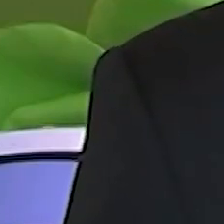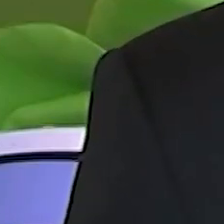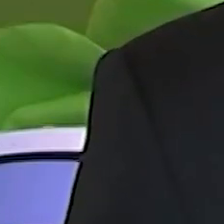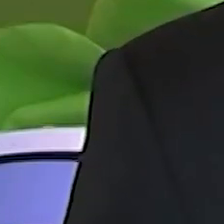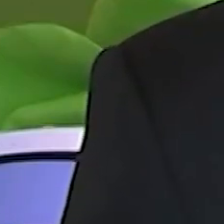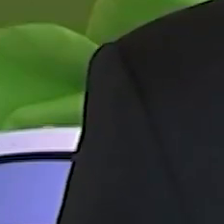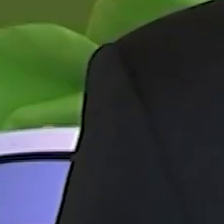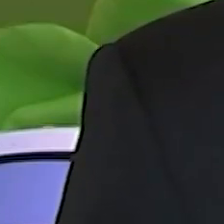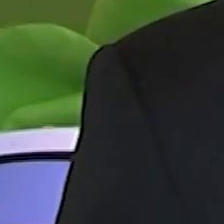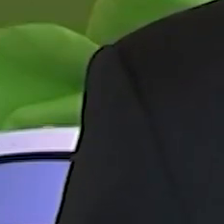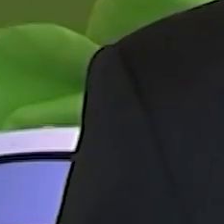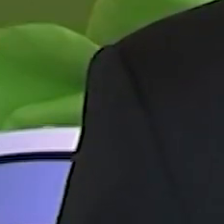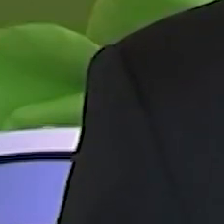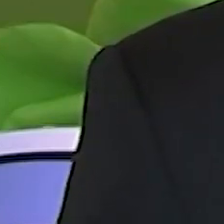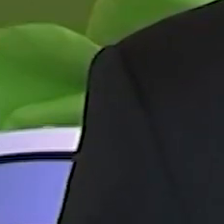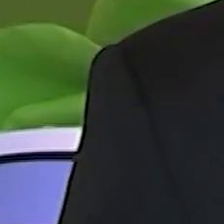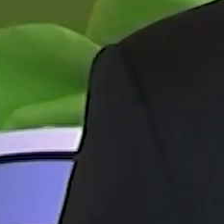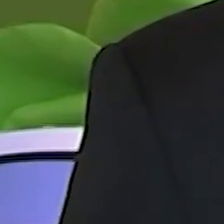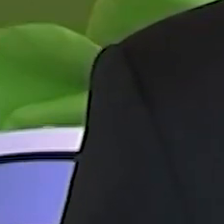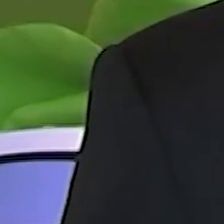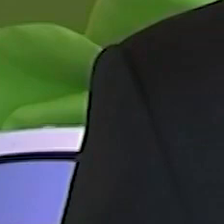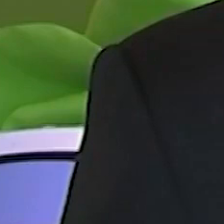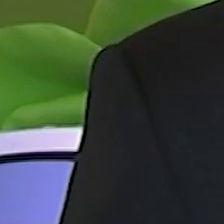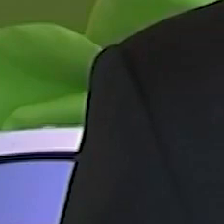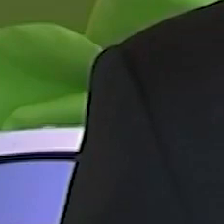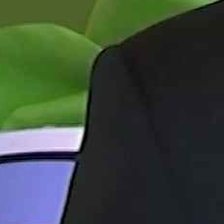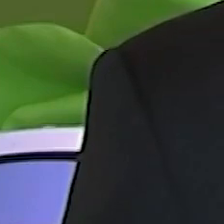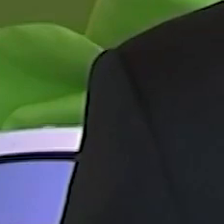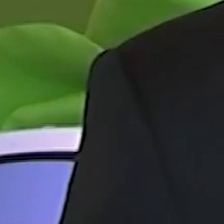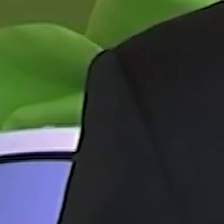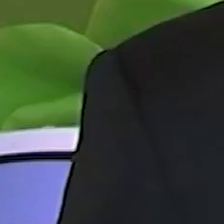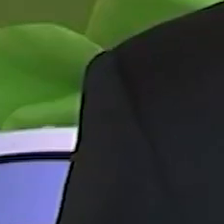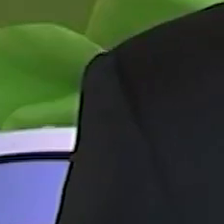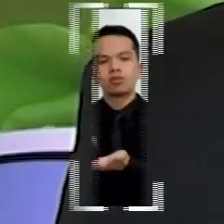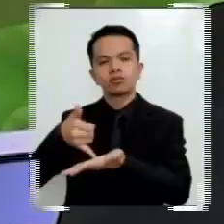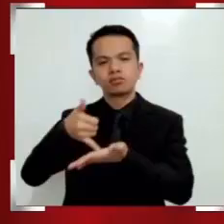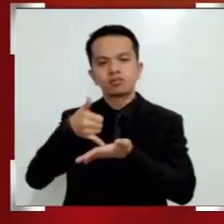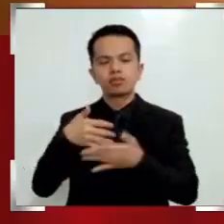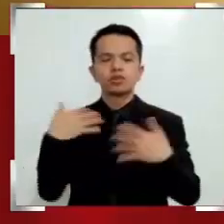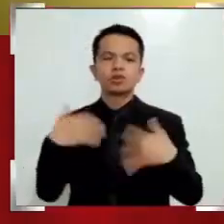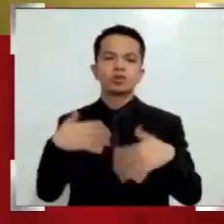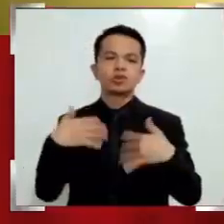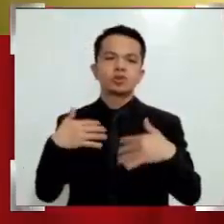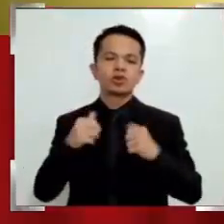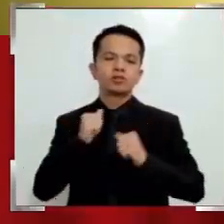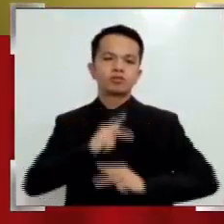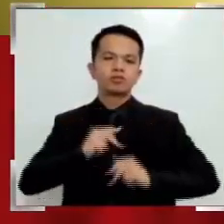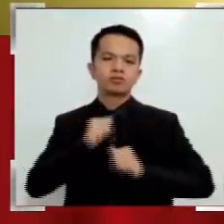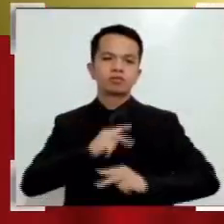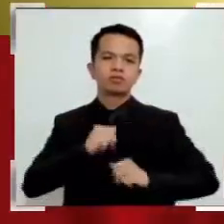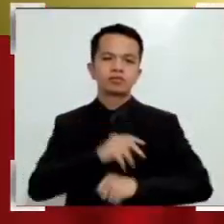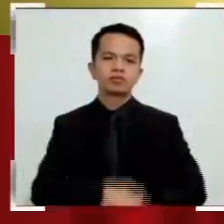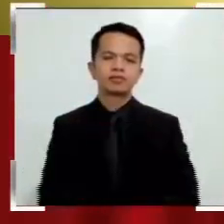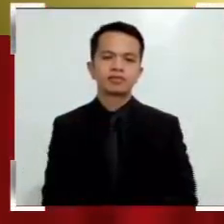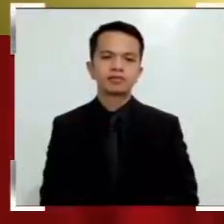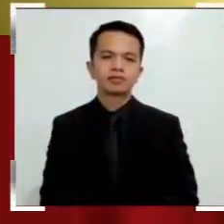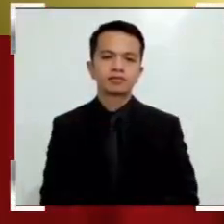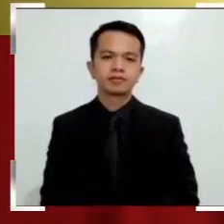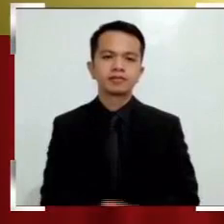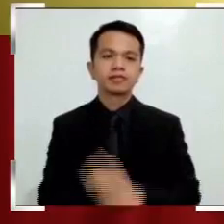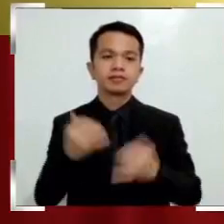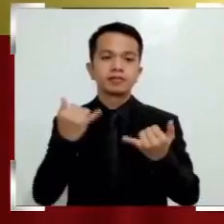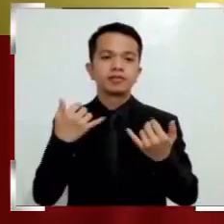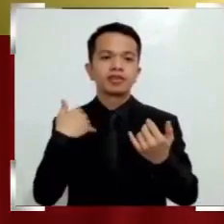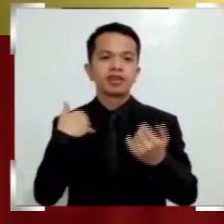maraming salamat sa Anak TV Awards for giving us this recognition. Kinilala rin bilang Household